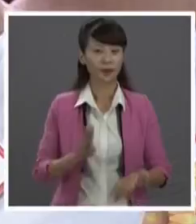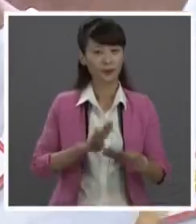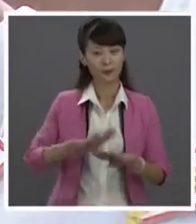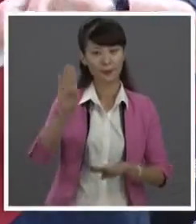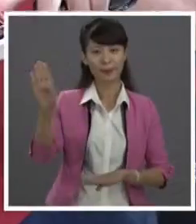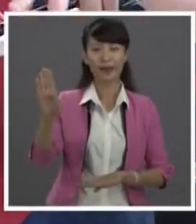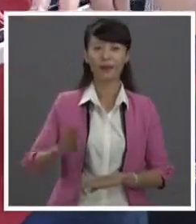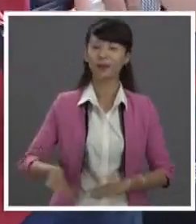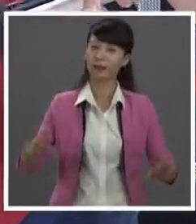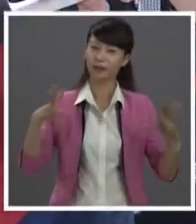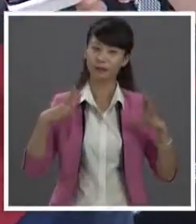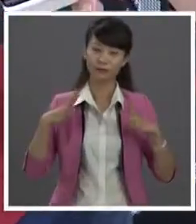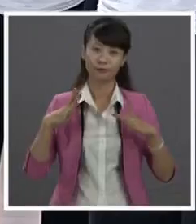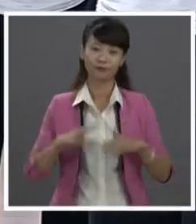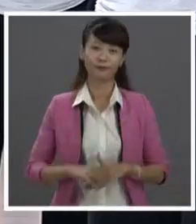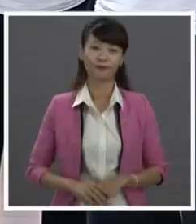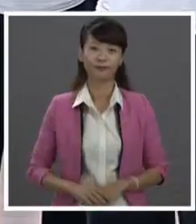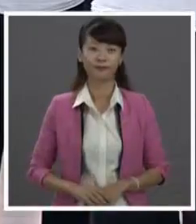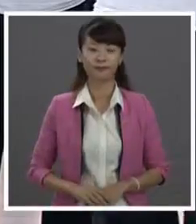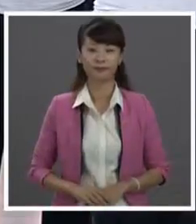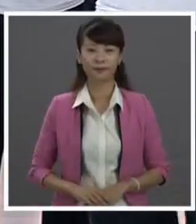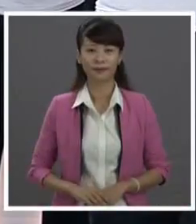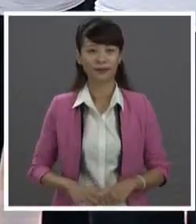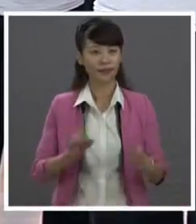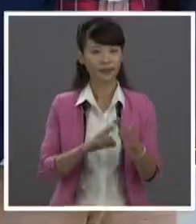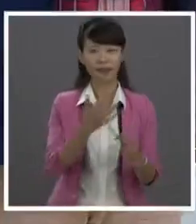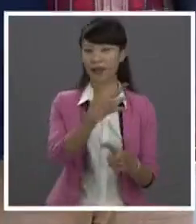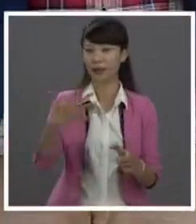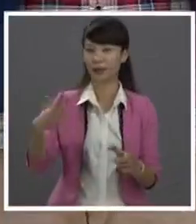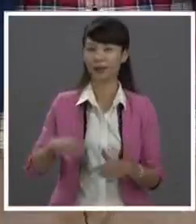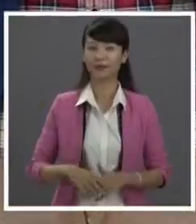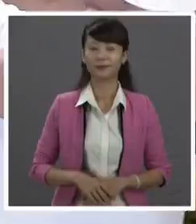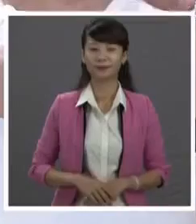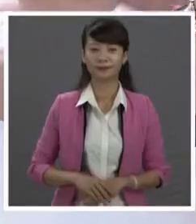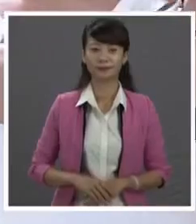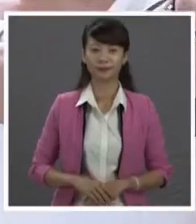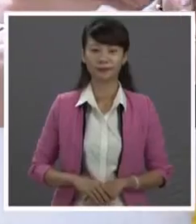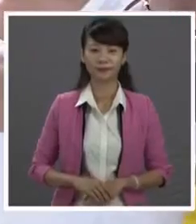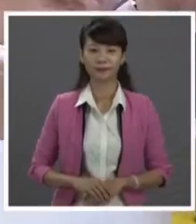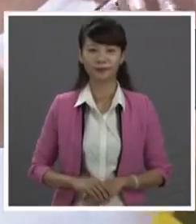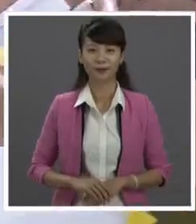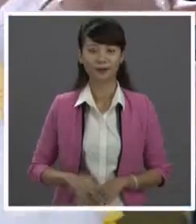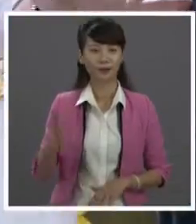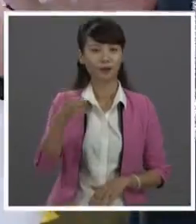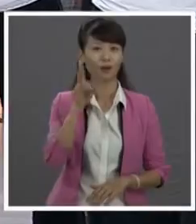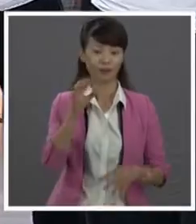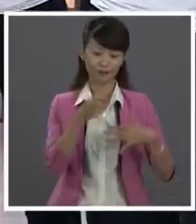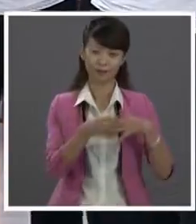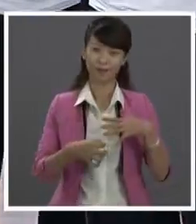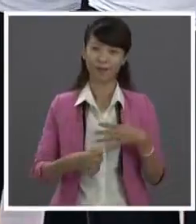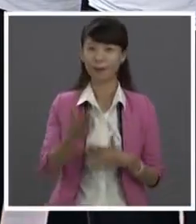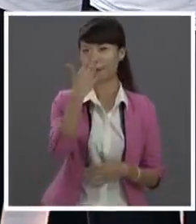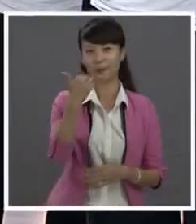白 富， 有钱很多嘛，哗啦啦响， 富有，金戒指，金项链，